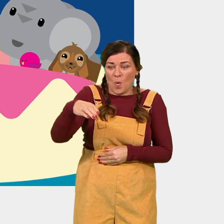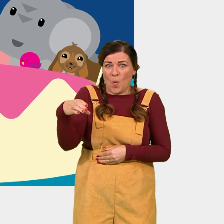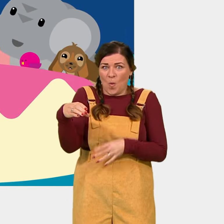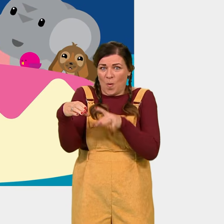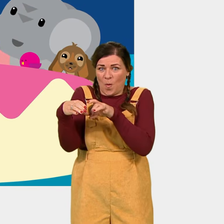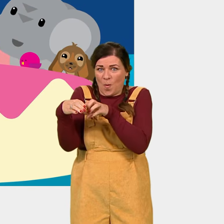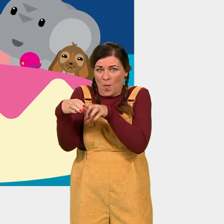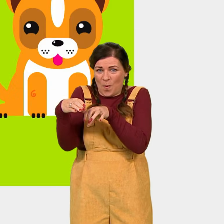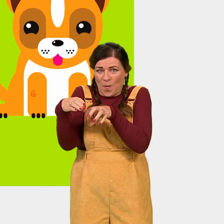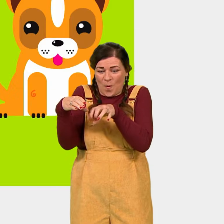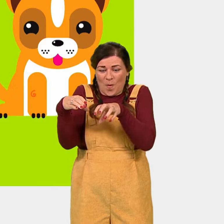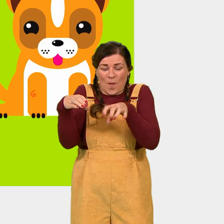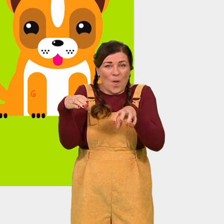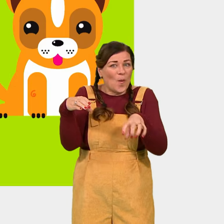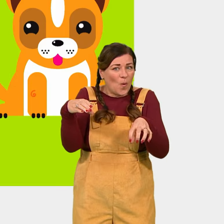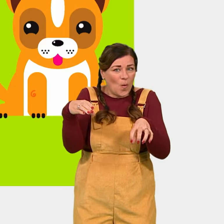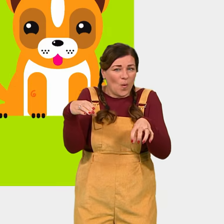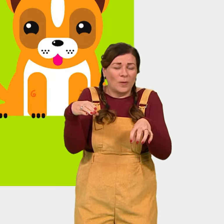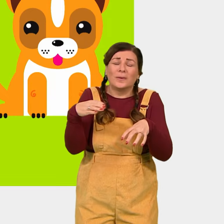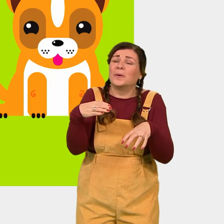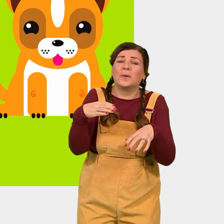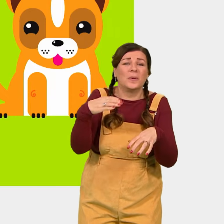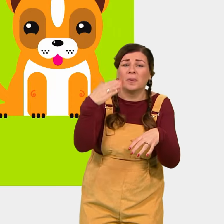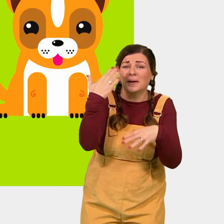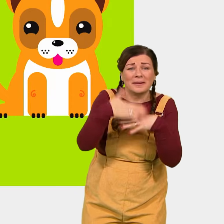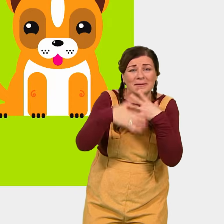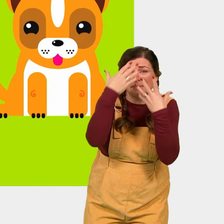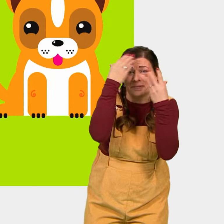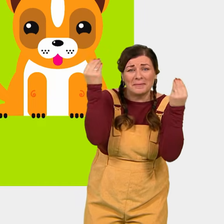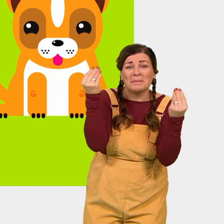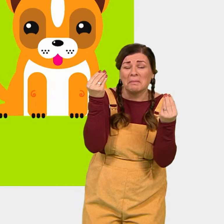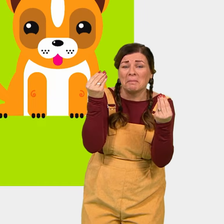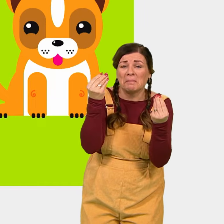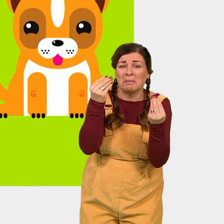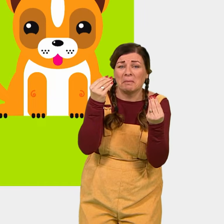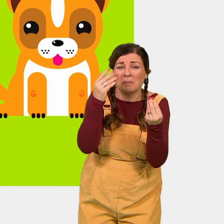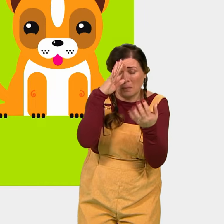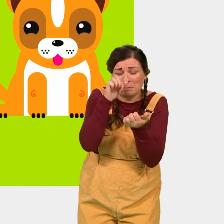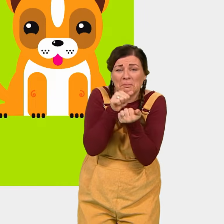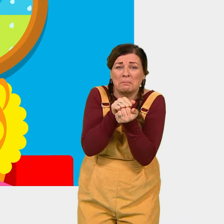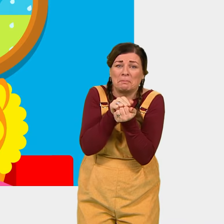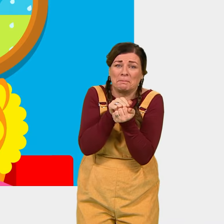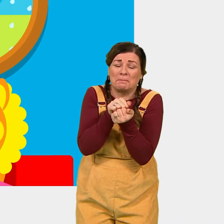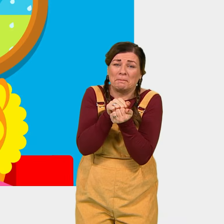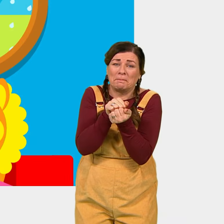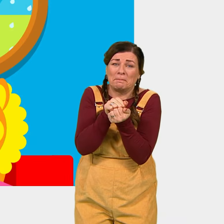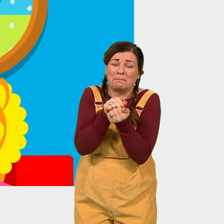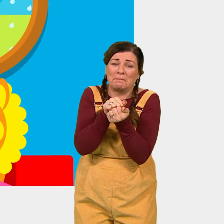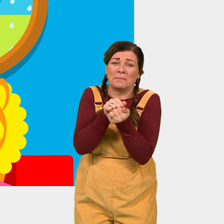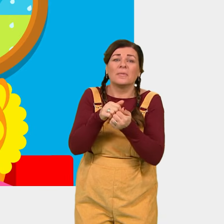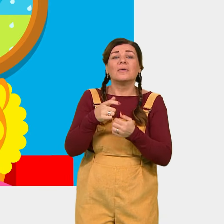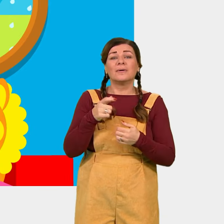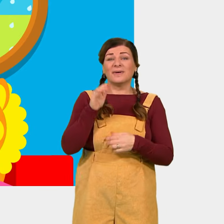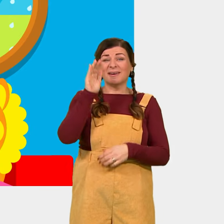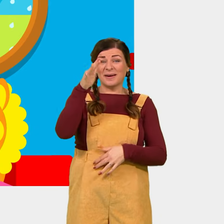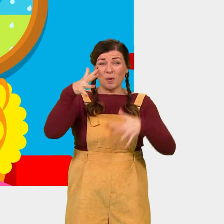yn becw. Wna i byth anghofio hyn, sibrydodd. Roedd y glaw